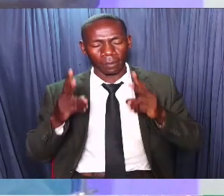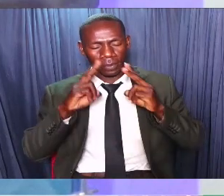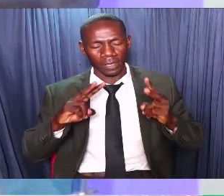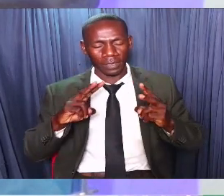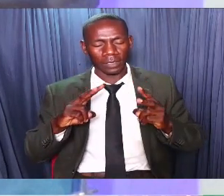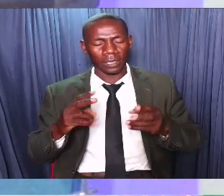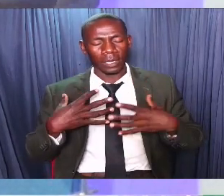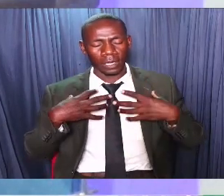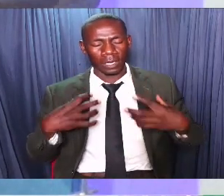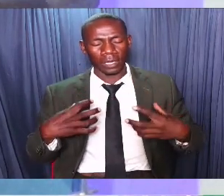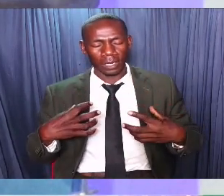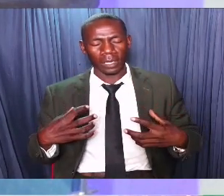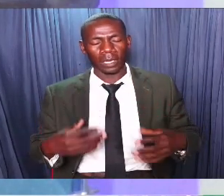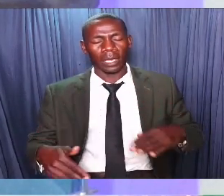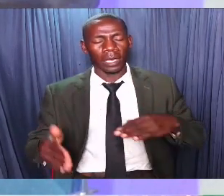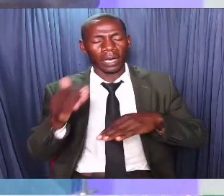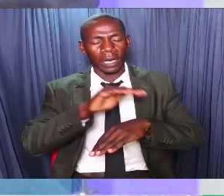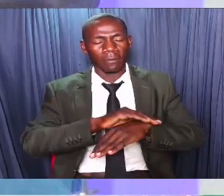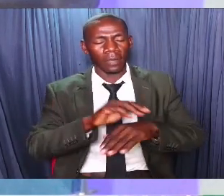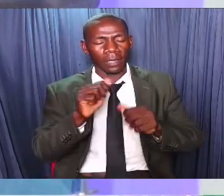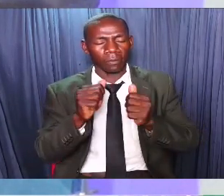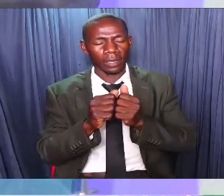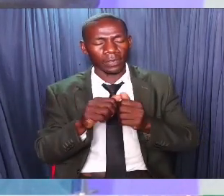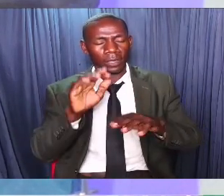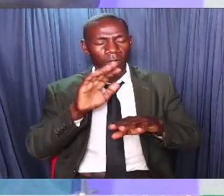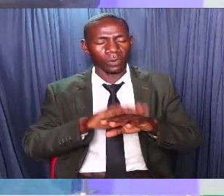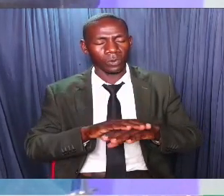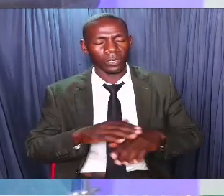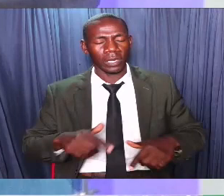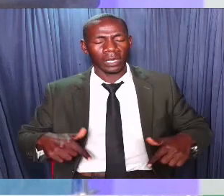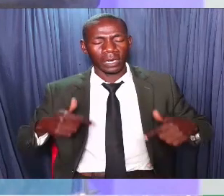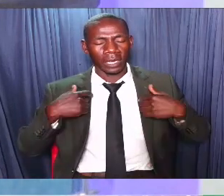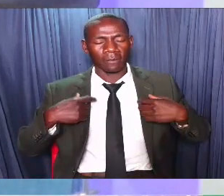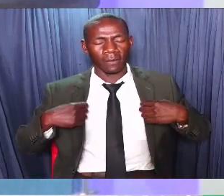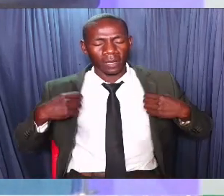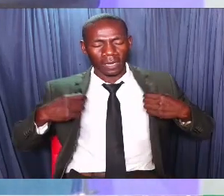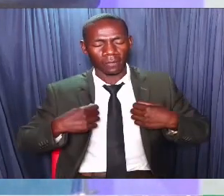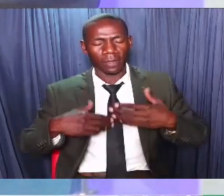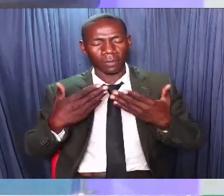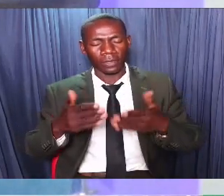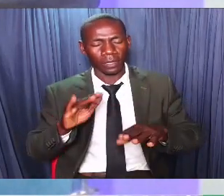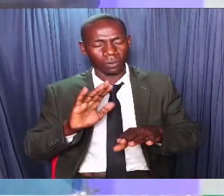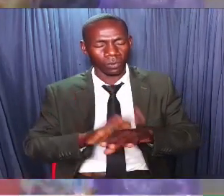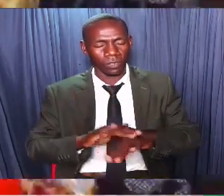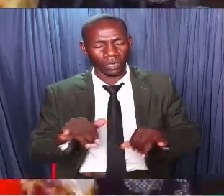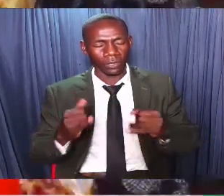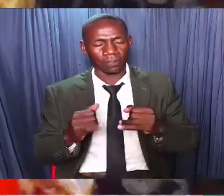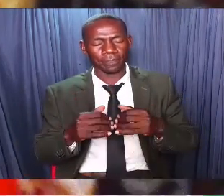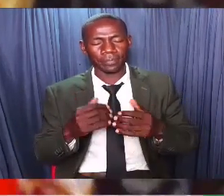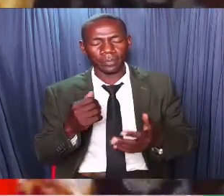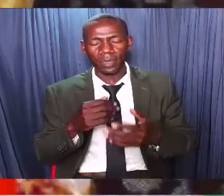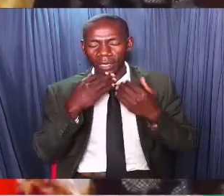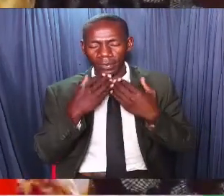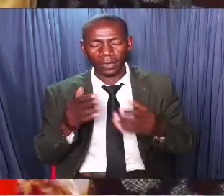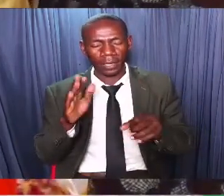Kawavike watu wako na vazi jipya na uzima. Vazi jipya na kufanikiwa katika kazi zao. Wasio na